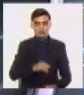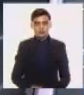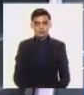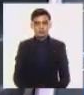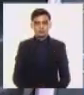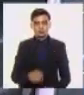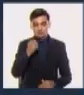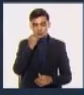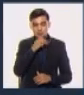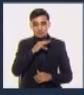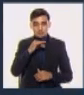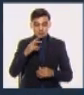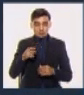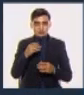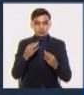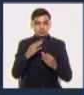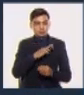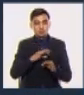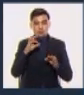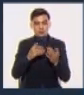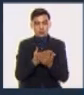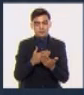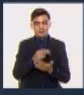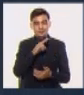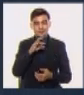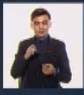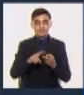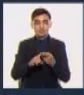Спасибо, спасибо, Мадина. Это была Мадина Исюмбаева с информацией о